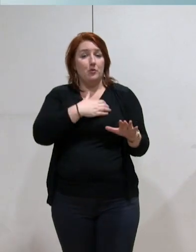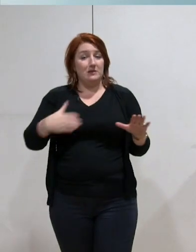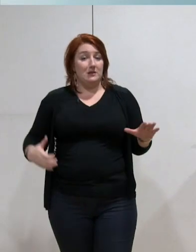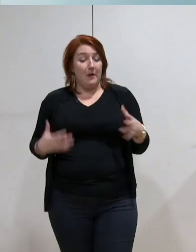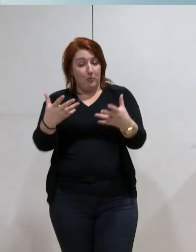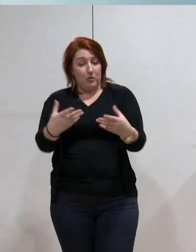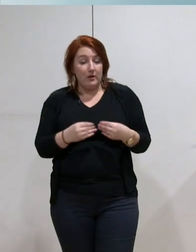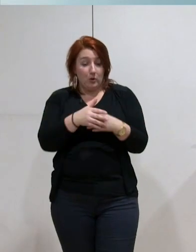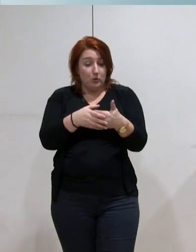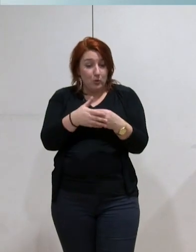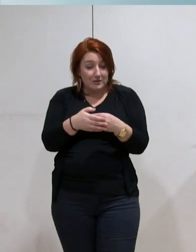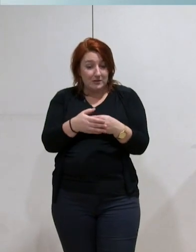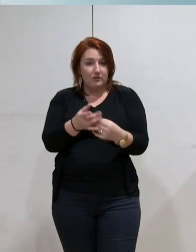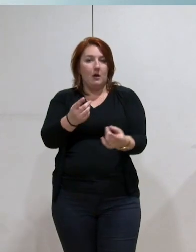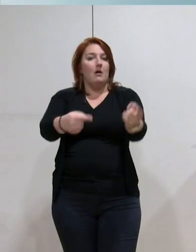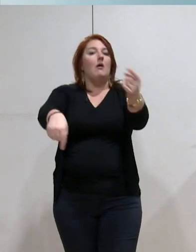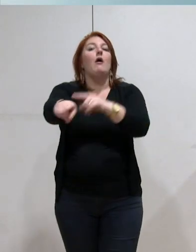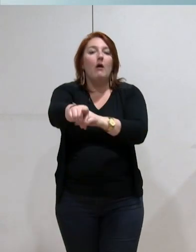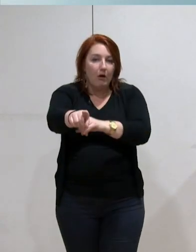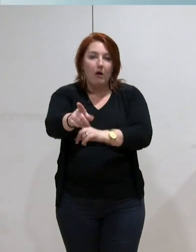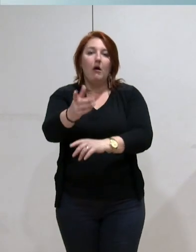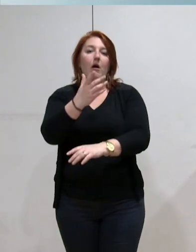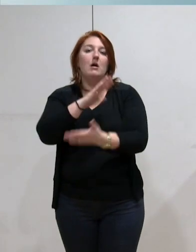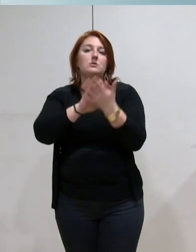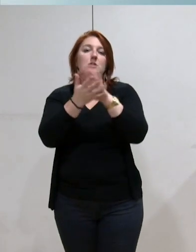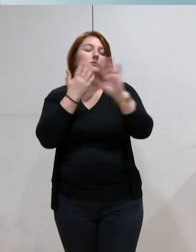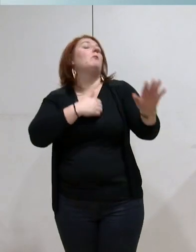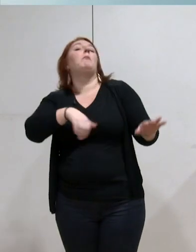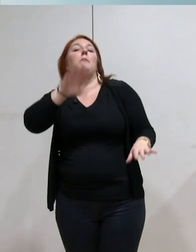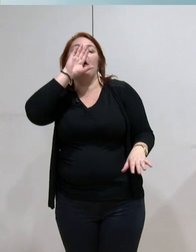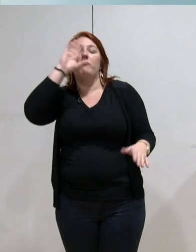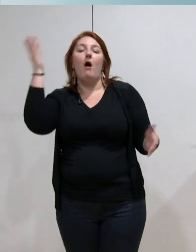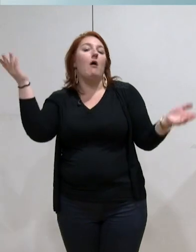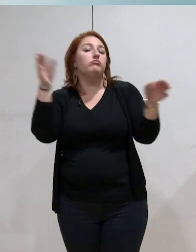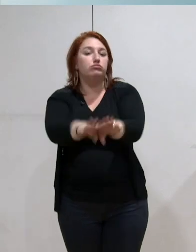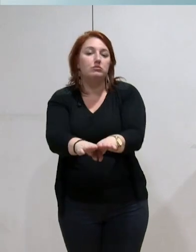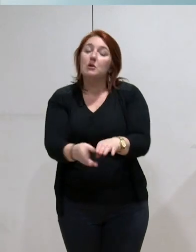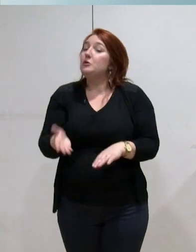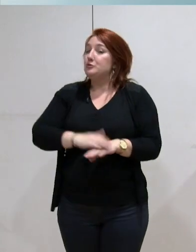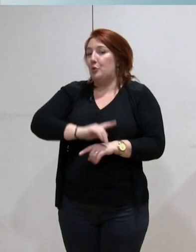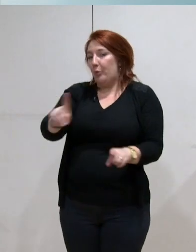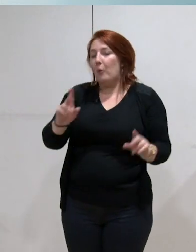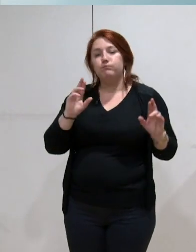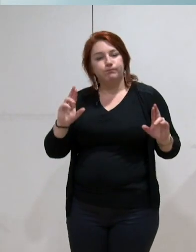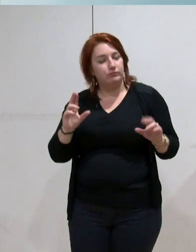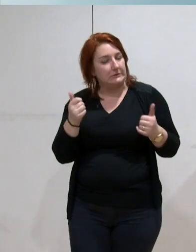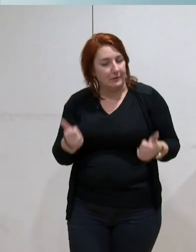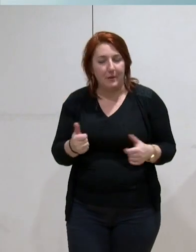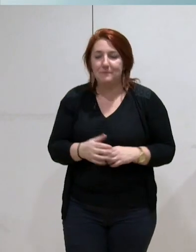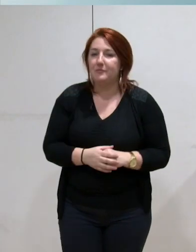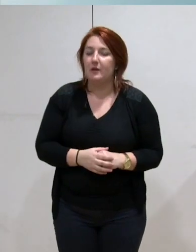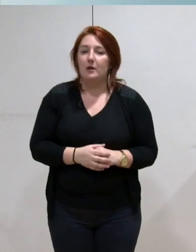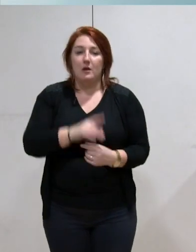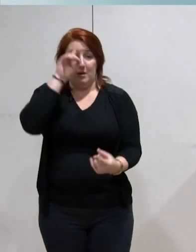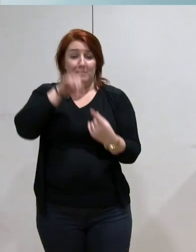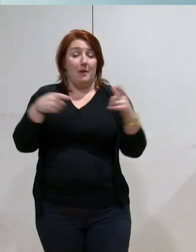à la dynamique associative c'est pas le cas alors les axes de financement vous mettez en